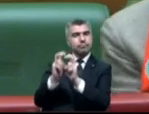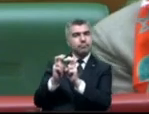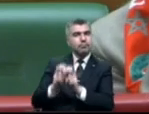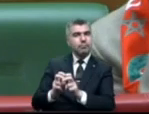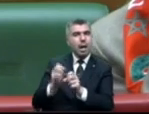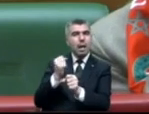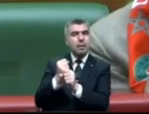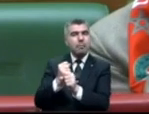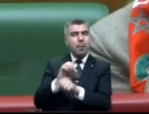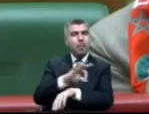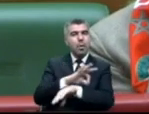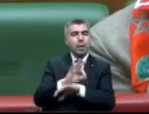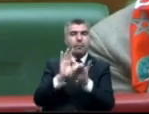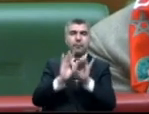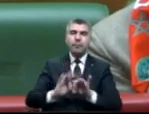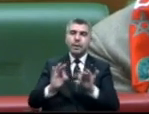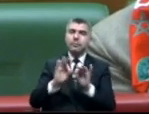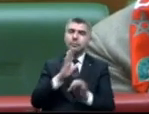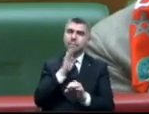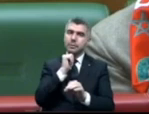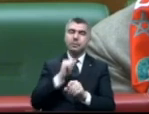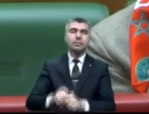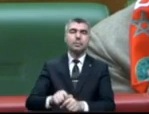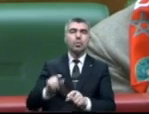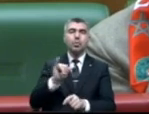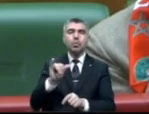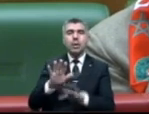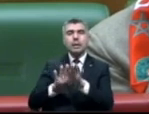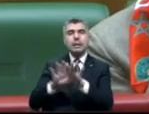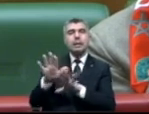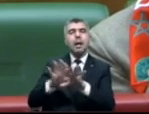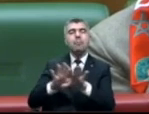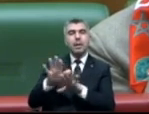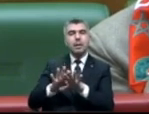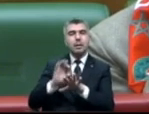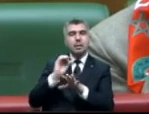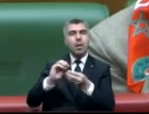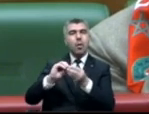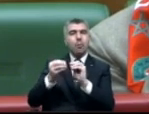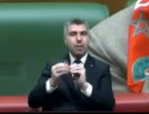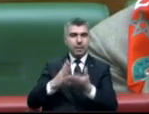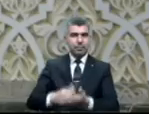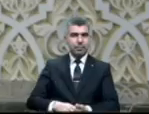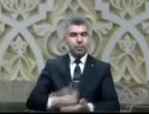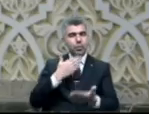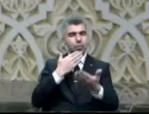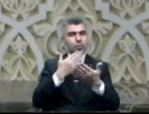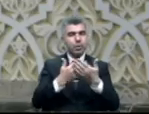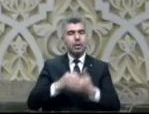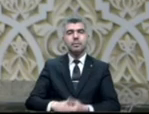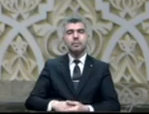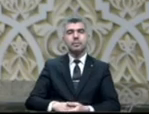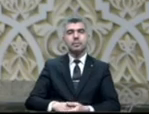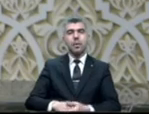العمومي للتوظيف والتشغيل، نسألكم السيدة الوزيرة المحترمة حول تدابير المتخذة لمعالجة هذه الإشكاليات. شكرا السيد الرئيس